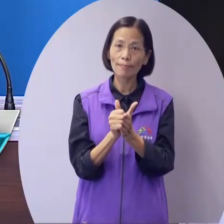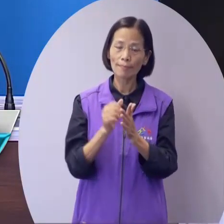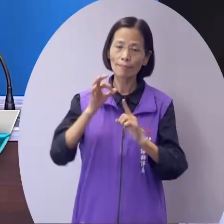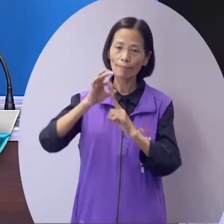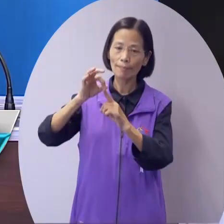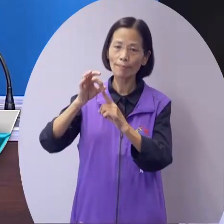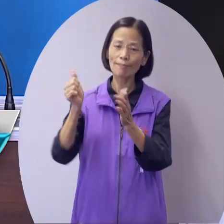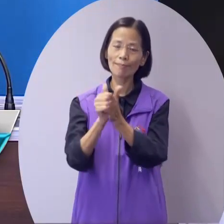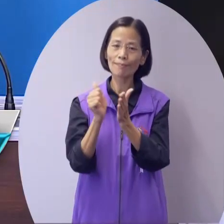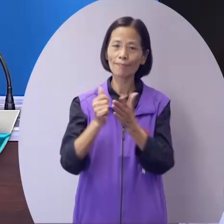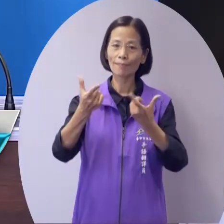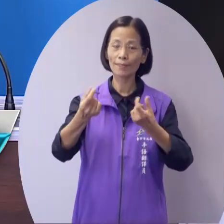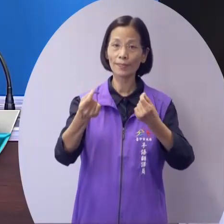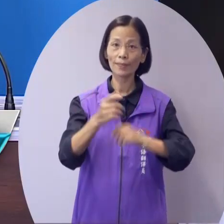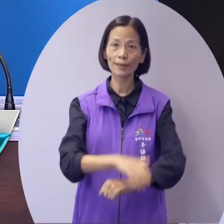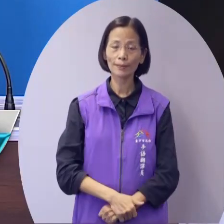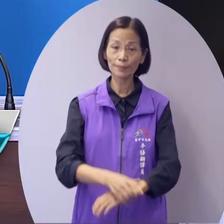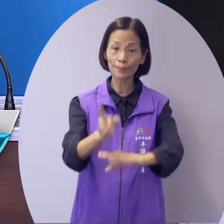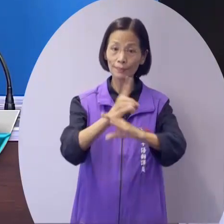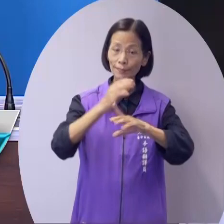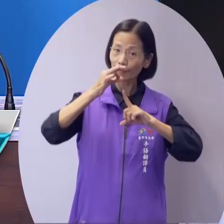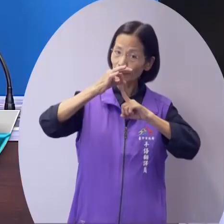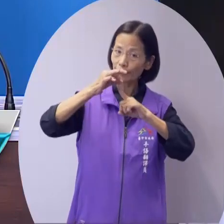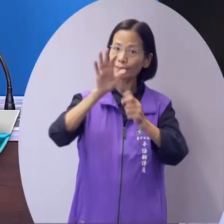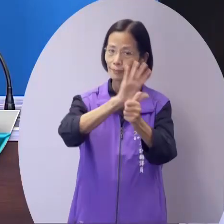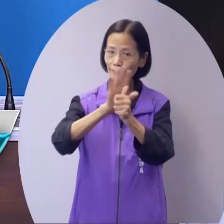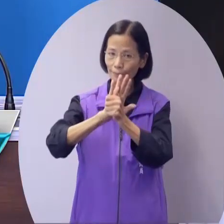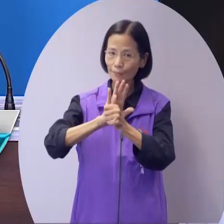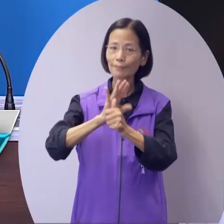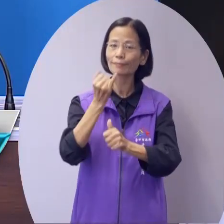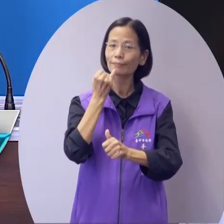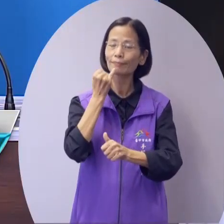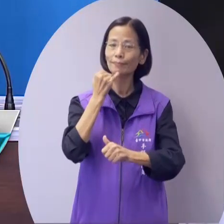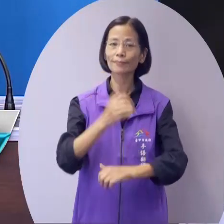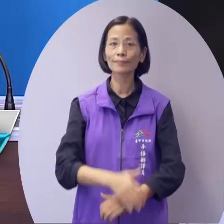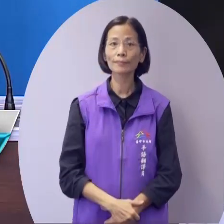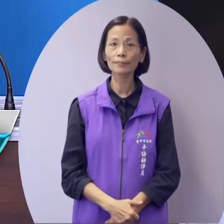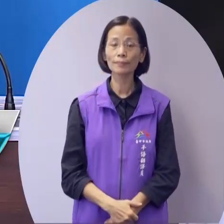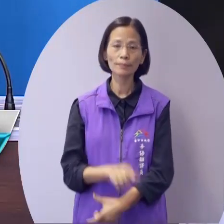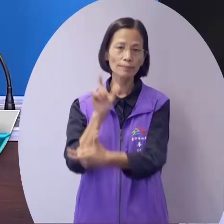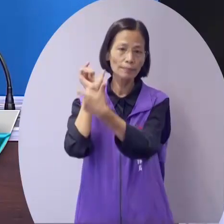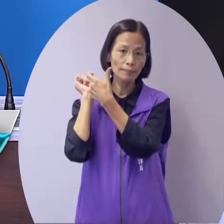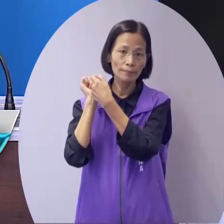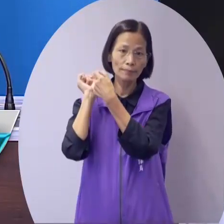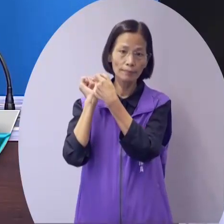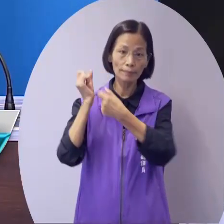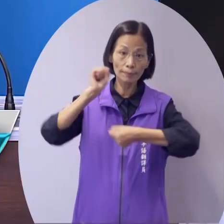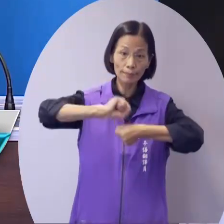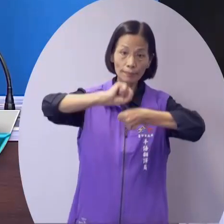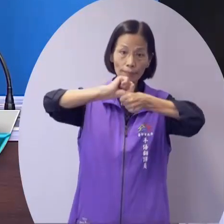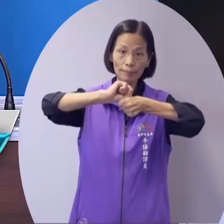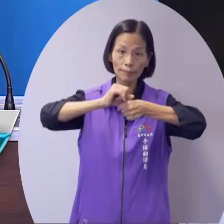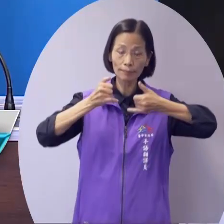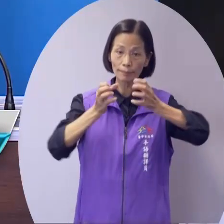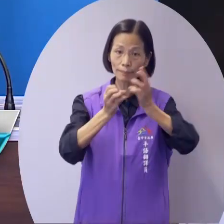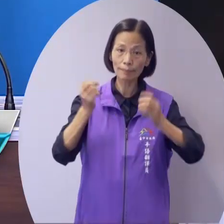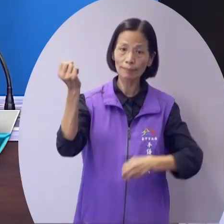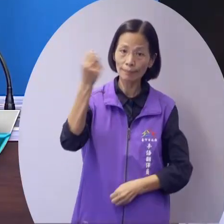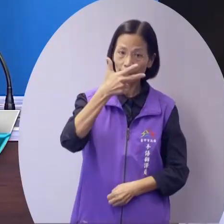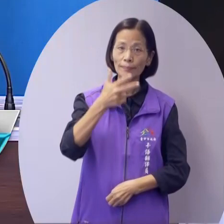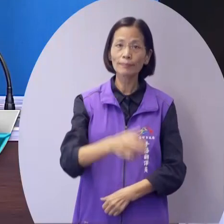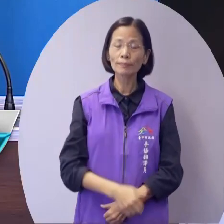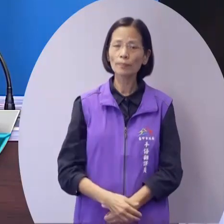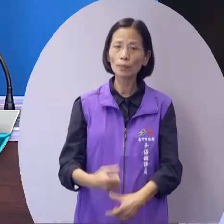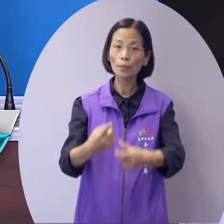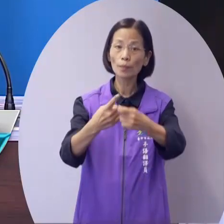搭公车一样哈。我们一个小黄公车，那最近呢，我们要再新增加7条路线，我